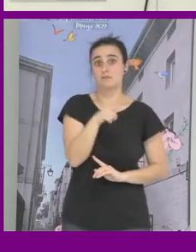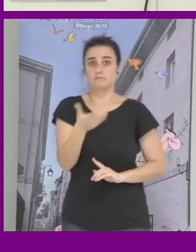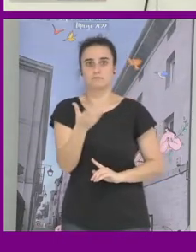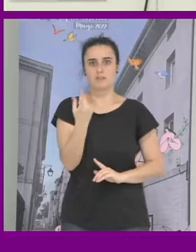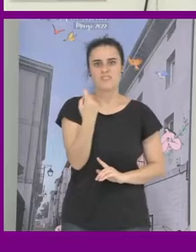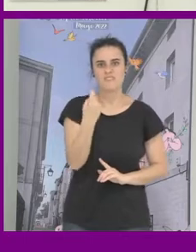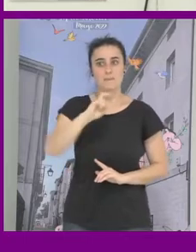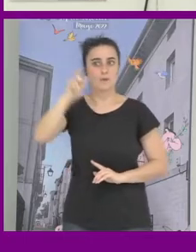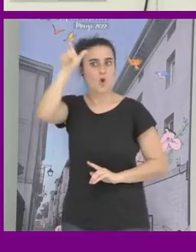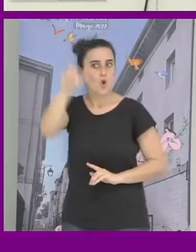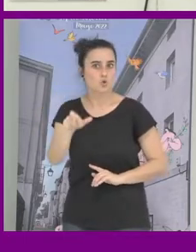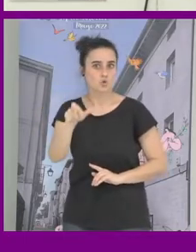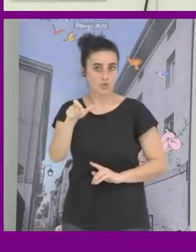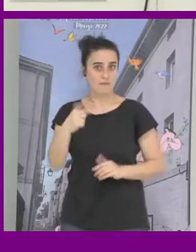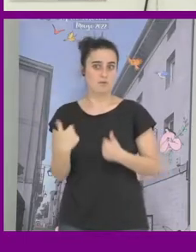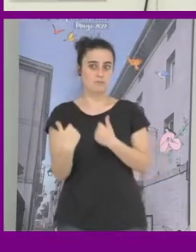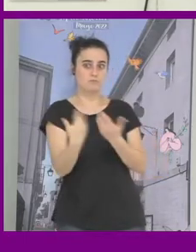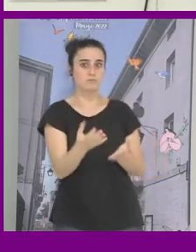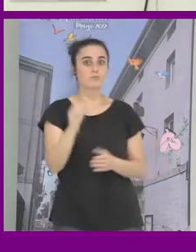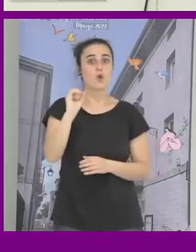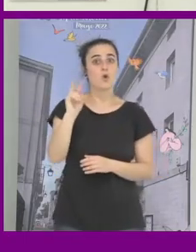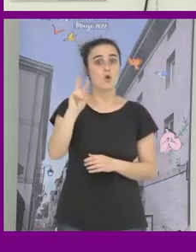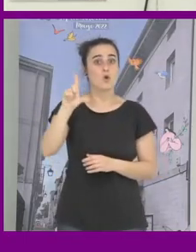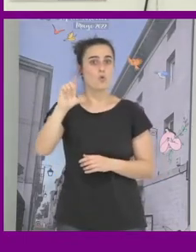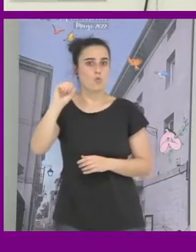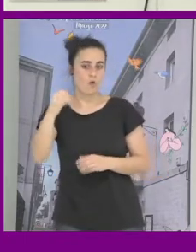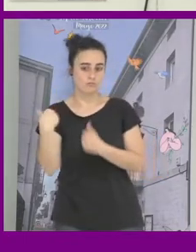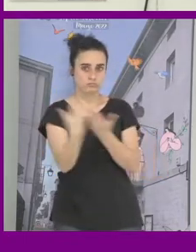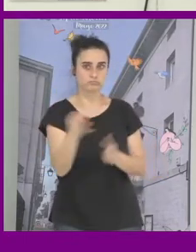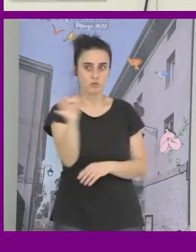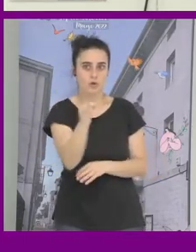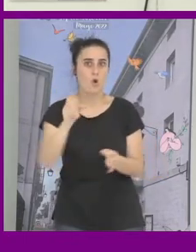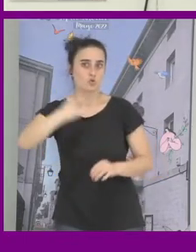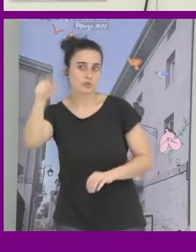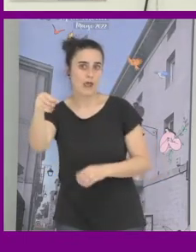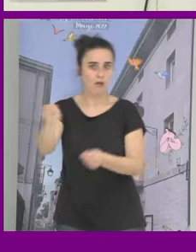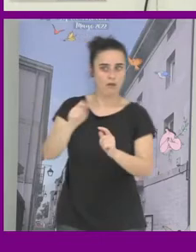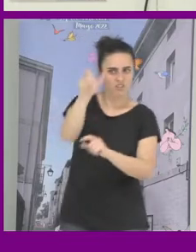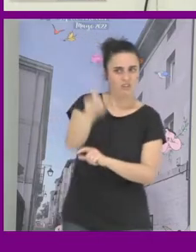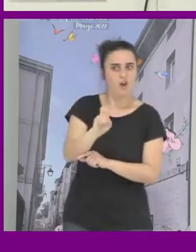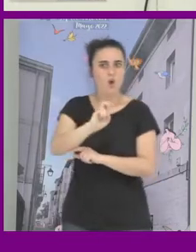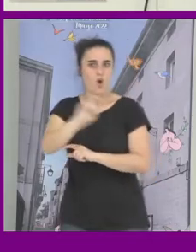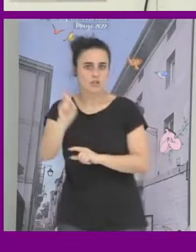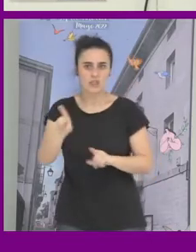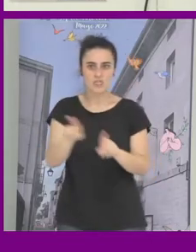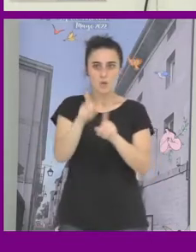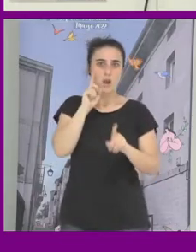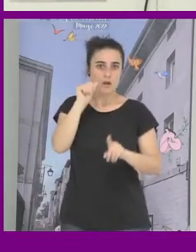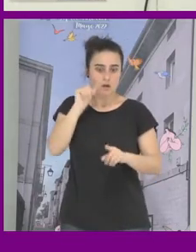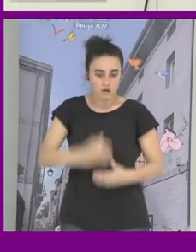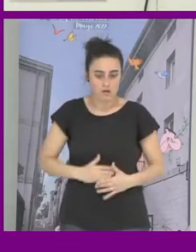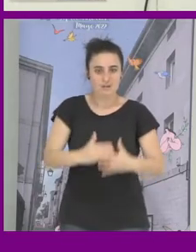beste emakume batenak diren eta berdin du beste pertsona bat izango den, ba, ume hori haziko